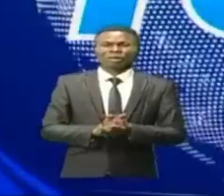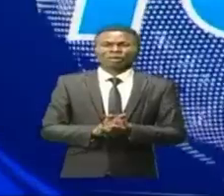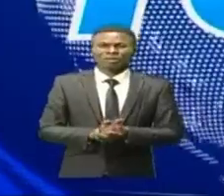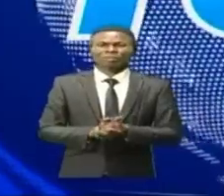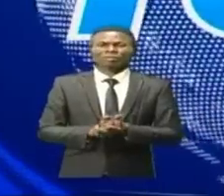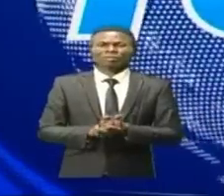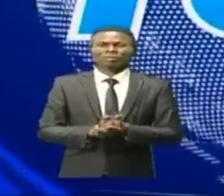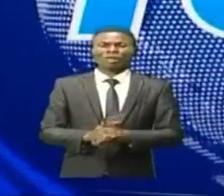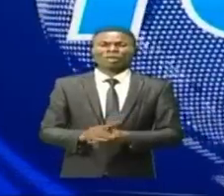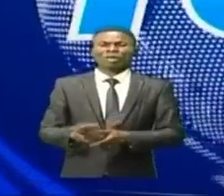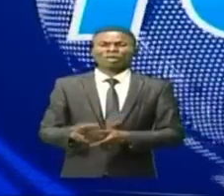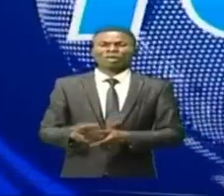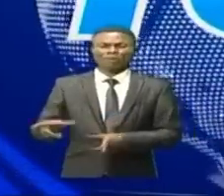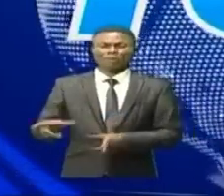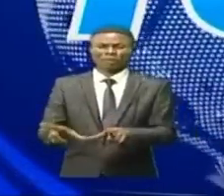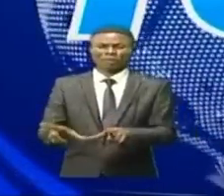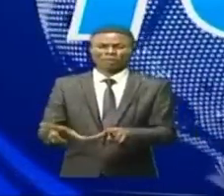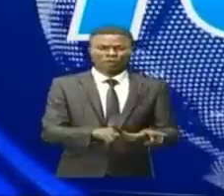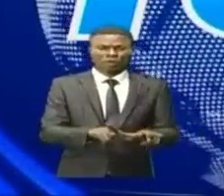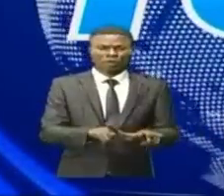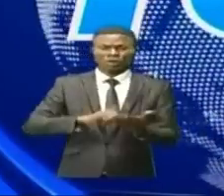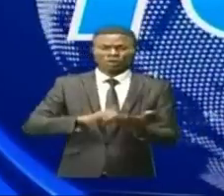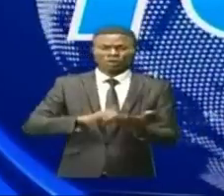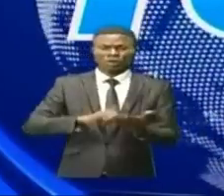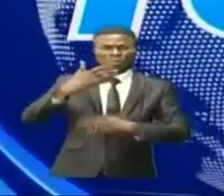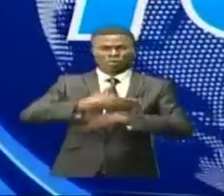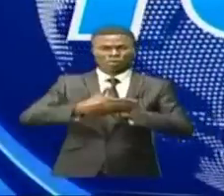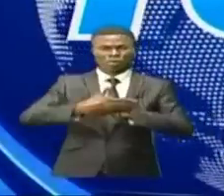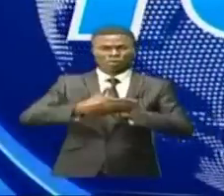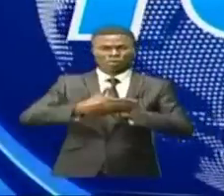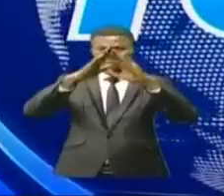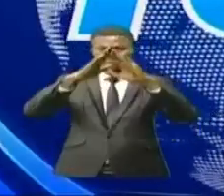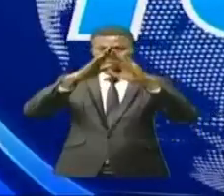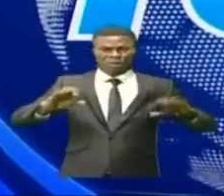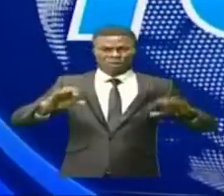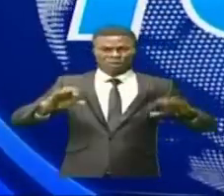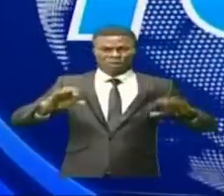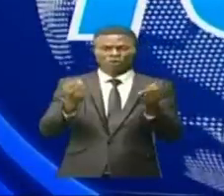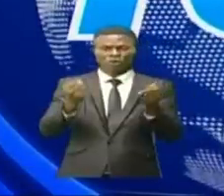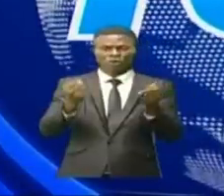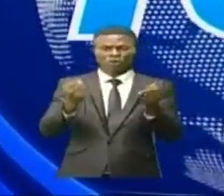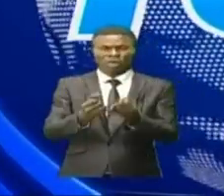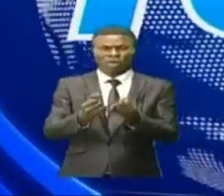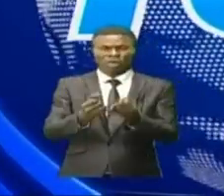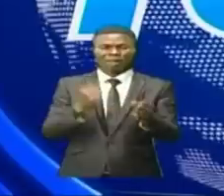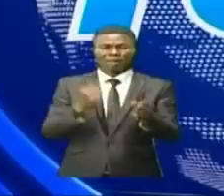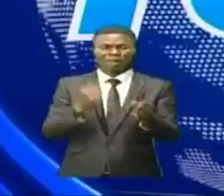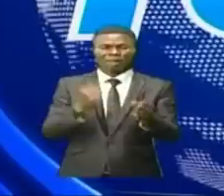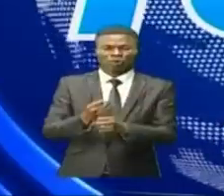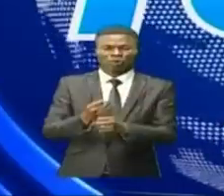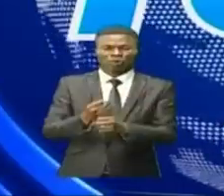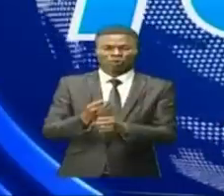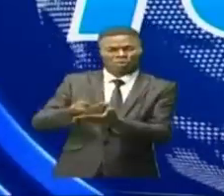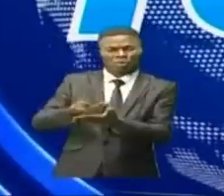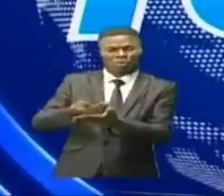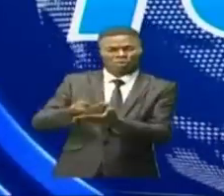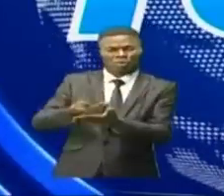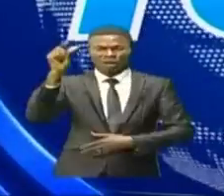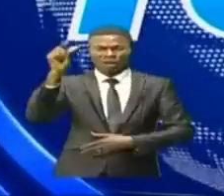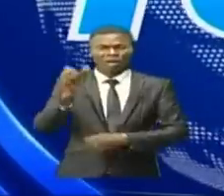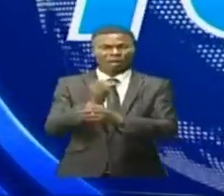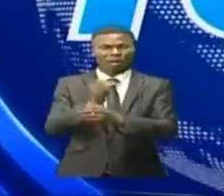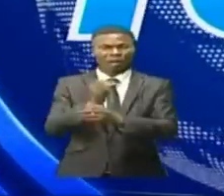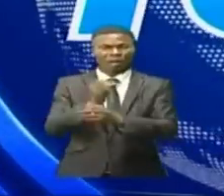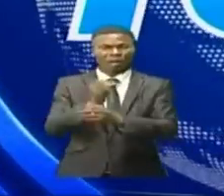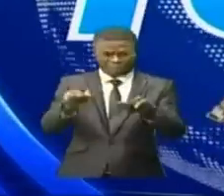Au Lualaba, un nouveau projet de construction de logements sociaux pour les exploitants miniers, artisanaux et paysans voit le jour sur le